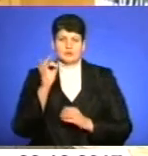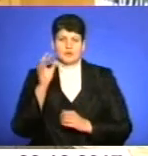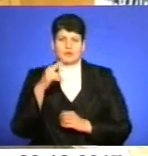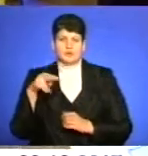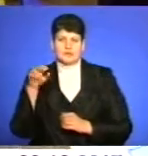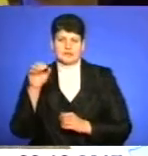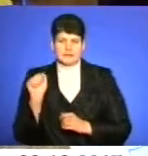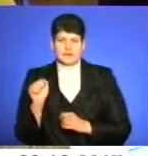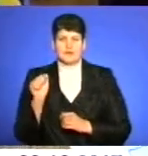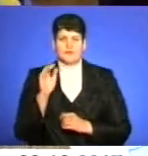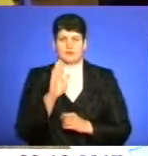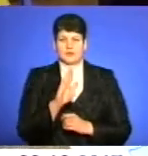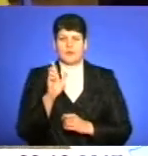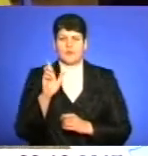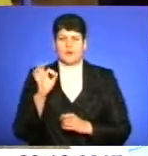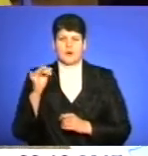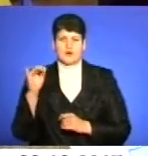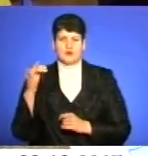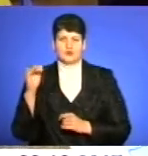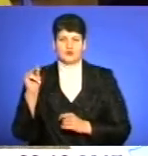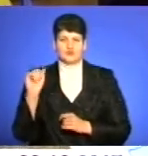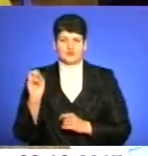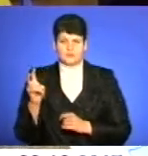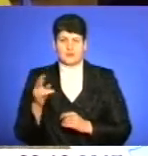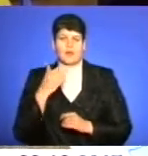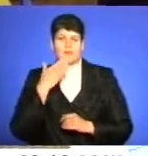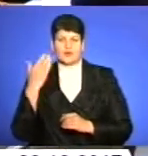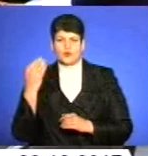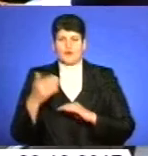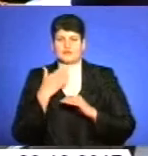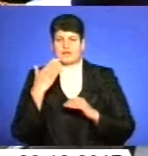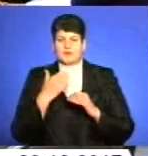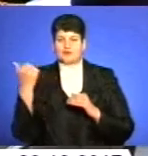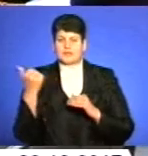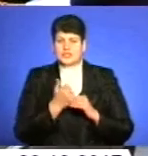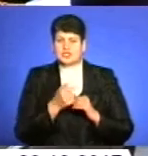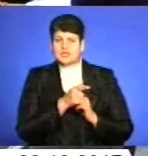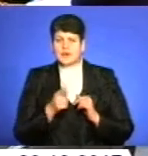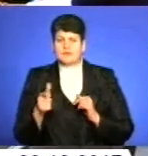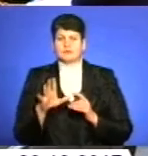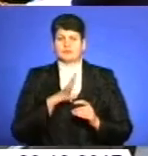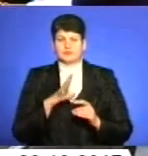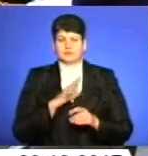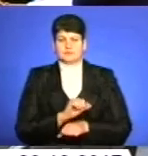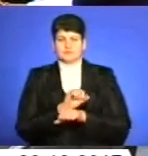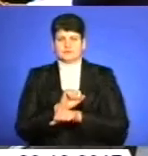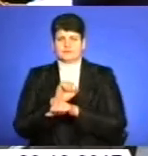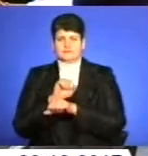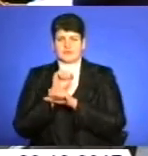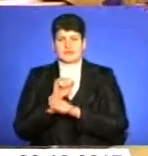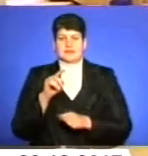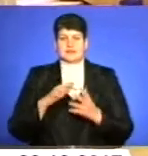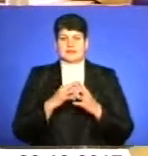облдержадміністрації Володимир Бугайчук. Нагадаю, протягом останнього тижня акції протесту провели медики з Тернопільщини, зокрема із